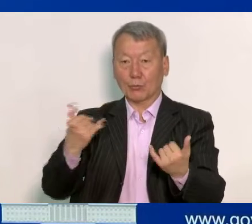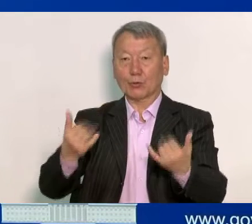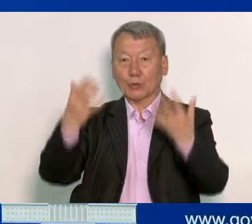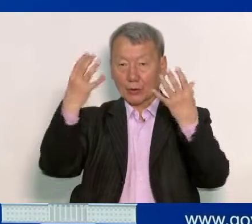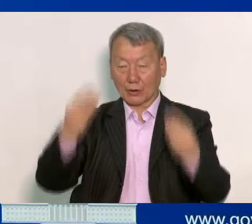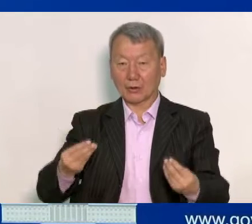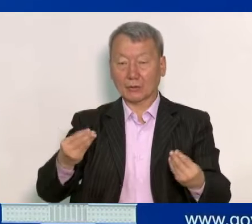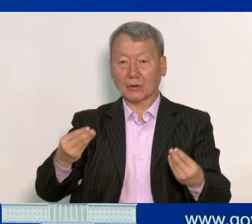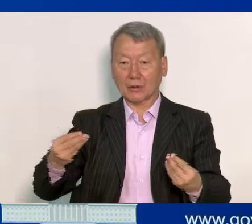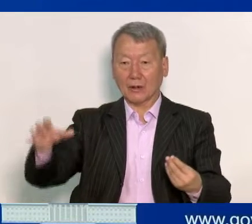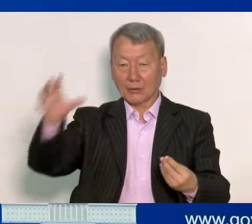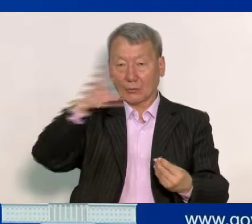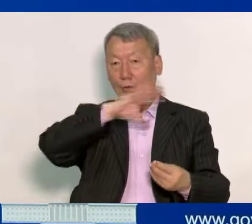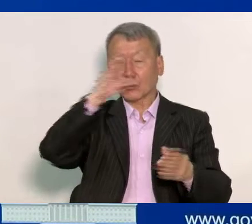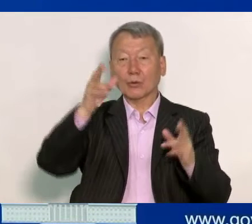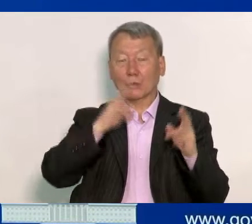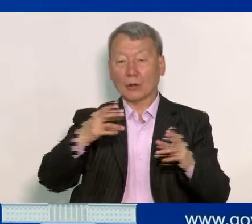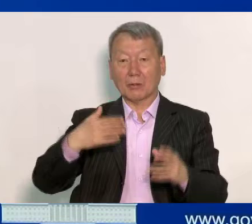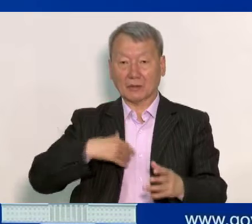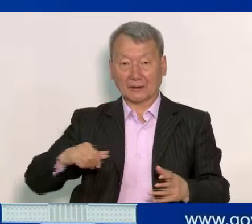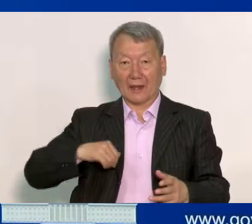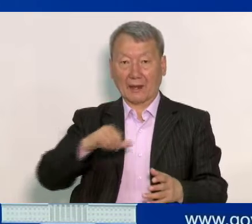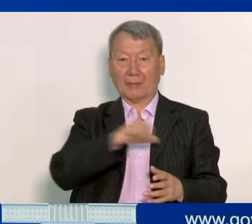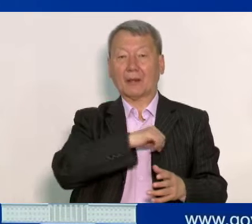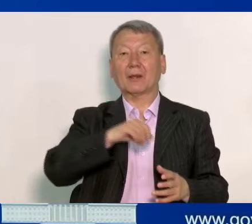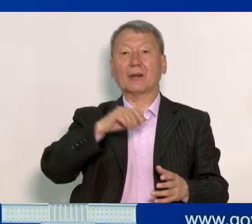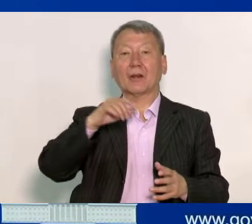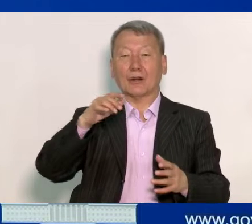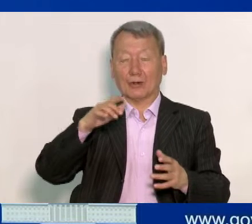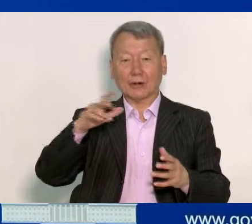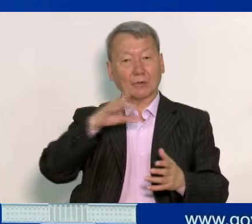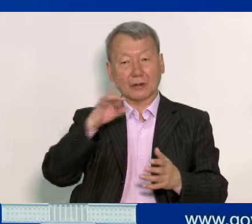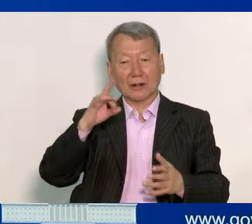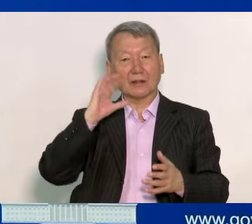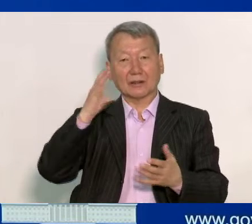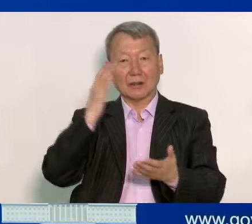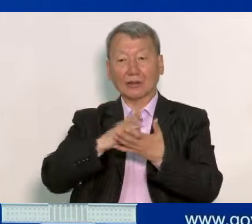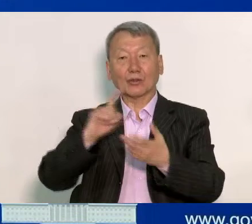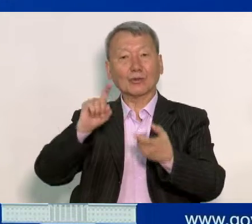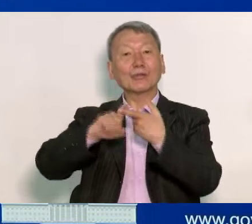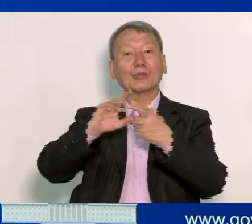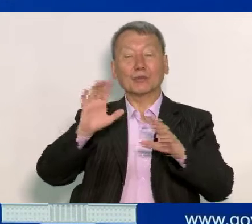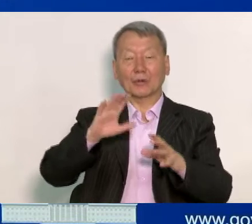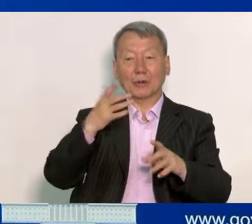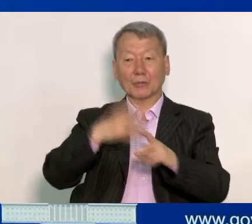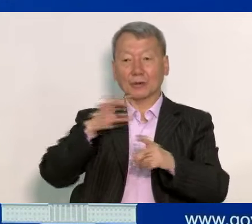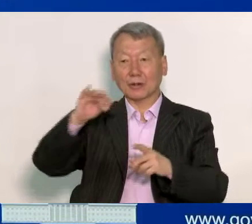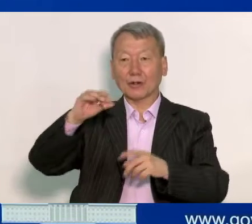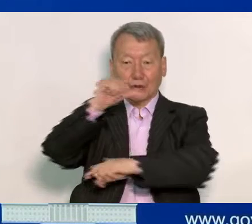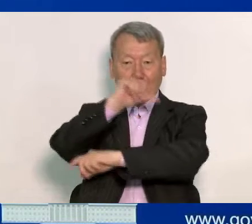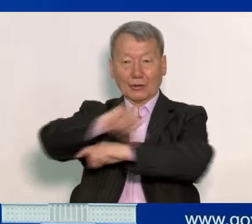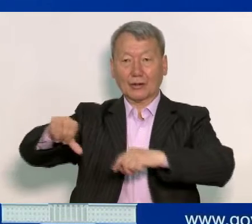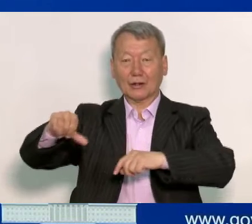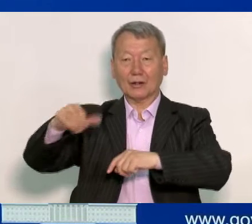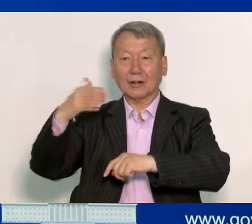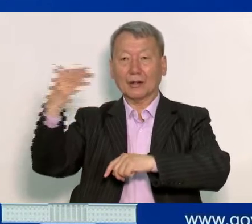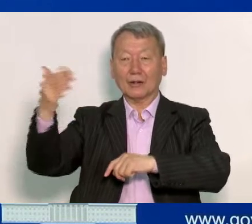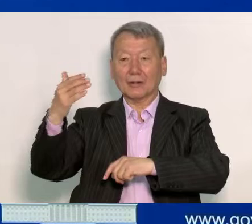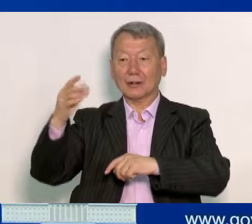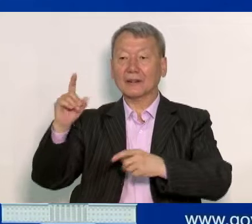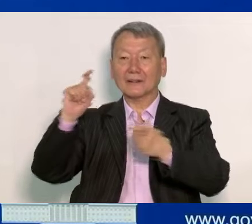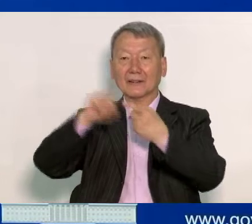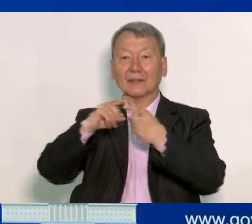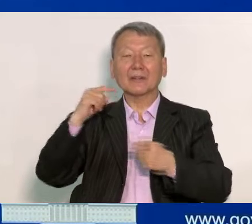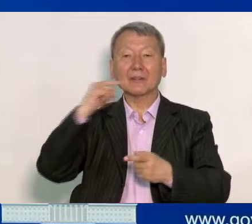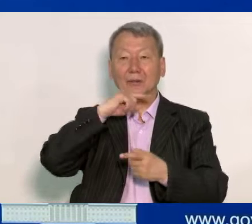күнгө эпизодиялык абал, мисалы биз өзгөчө коркунучтуу, өтө коркунучтуу, анан жана трансчегаралык